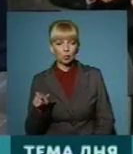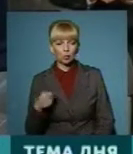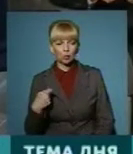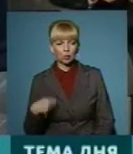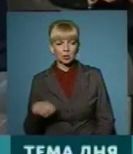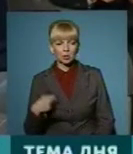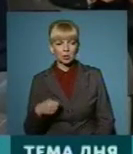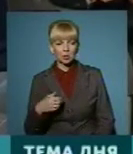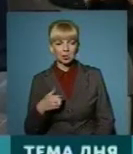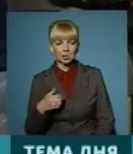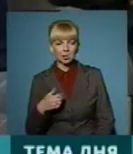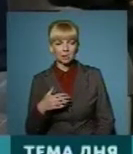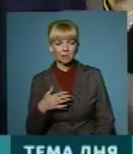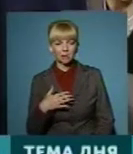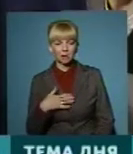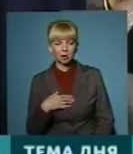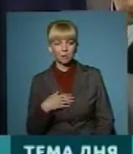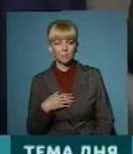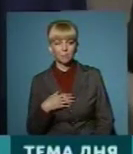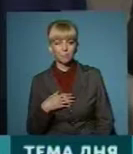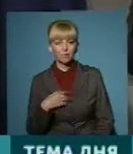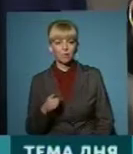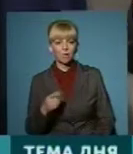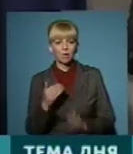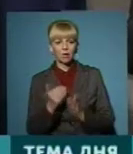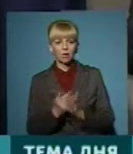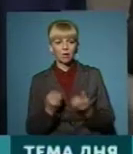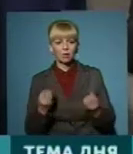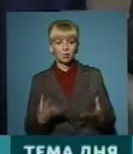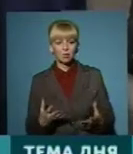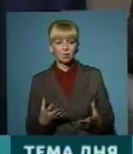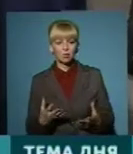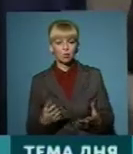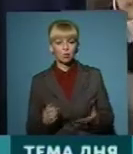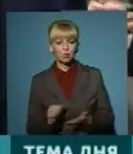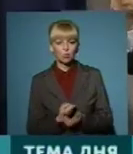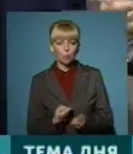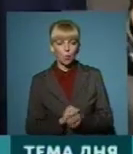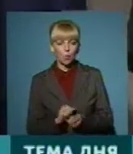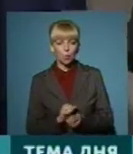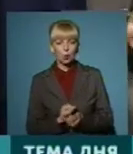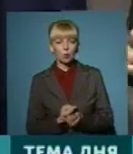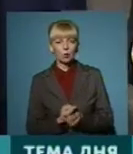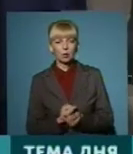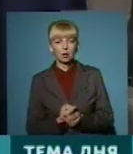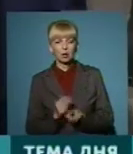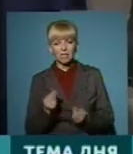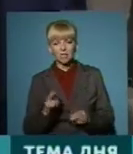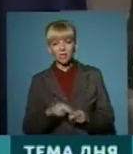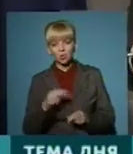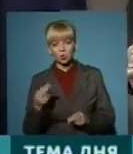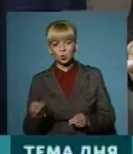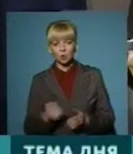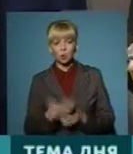нашей, Союз Чернобыль Украины нашего. И там порядок простой, по приложению документов, по-моему, в течение 10 дней они должны направить на фонд, и деньги вычкодовываются.